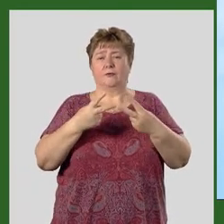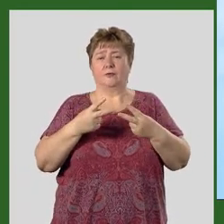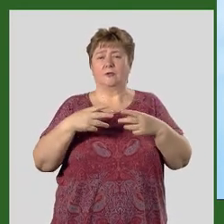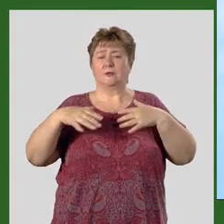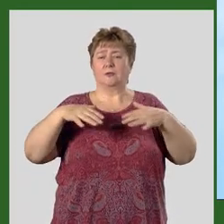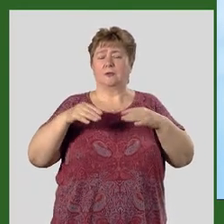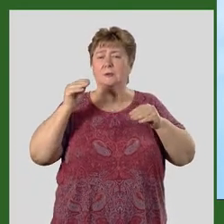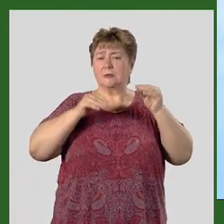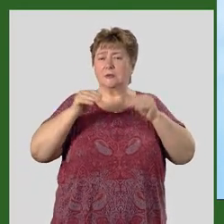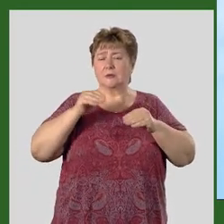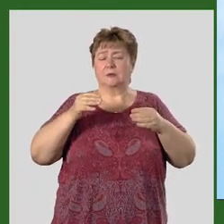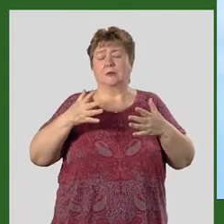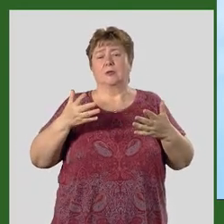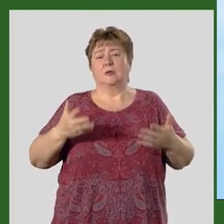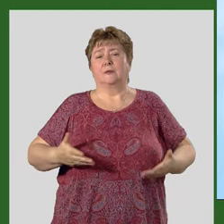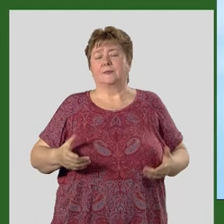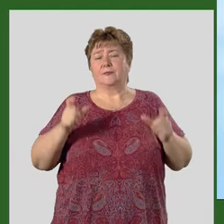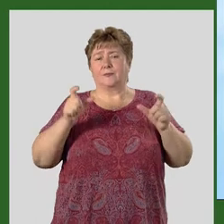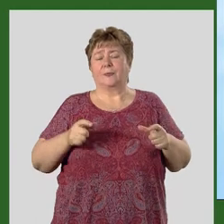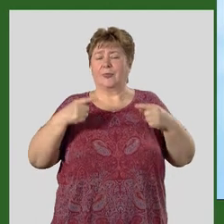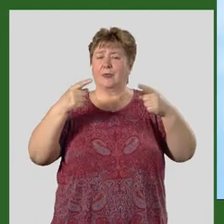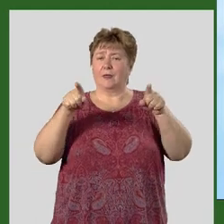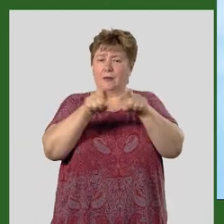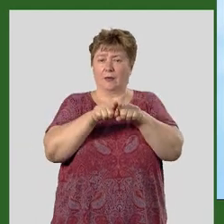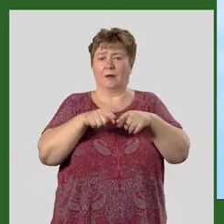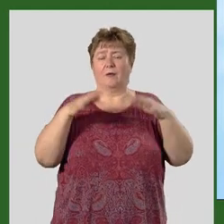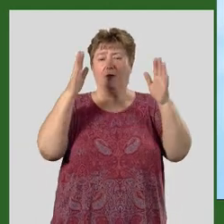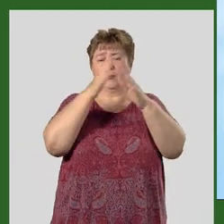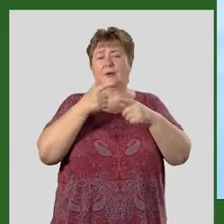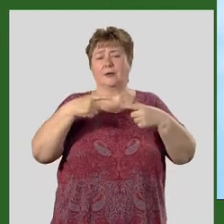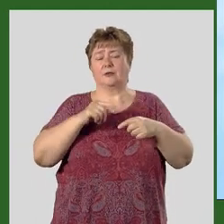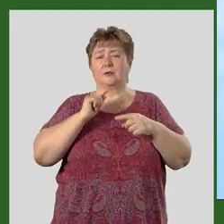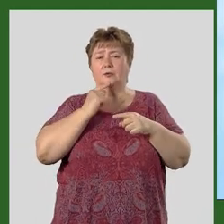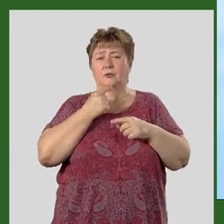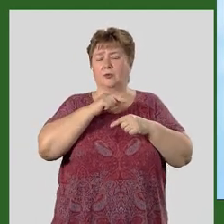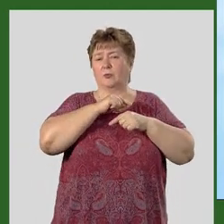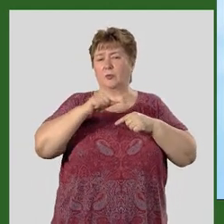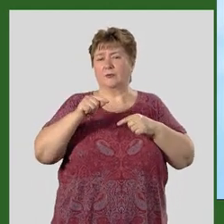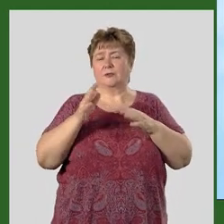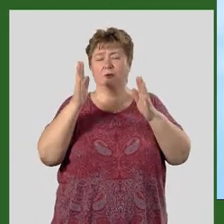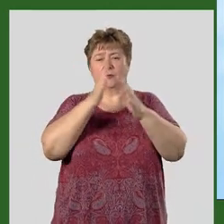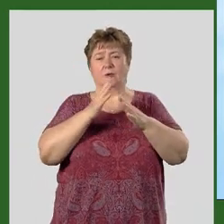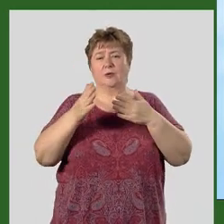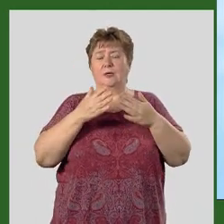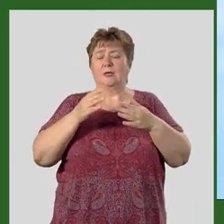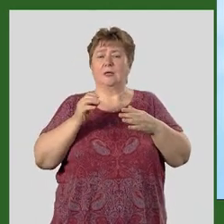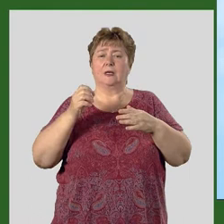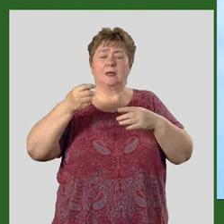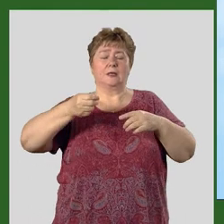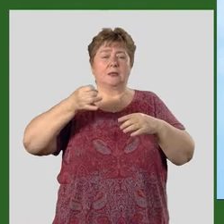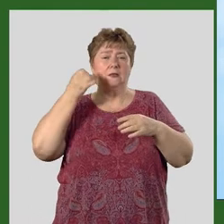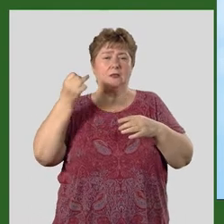в слабозаселенных районах с однообразной природой, где трудно провести природную или